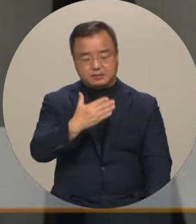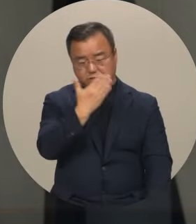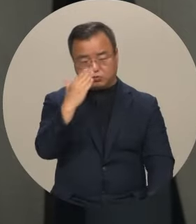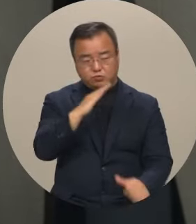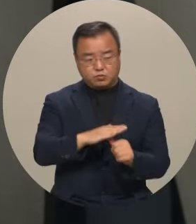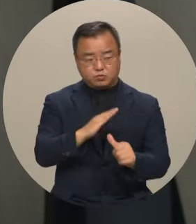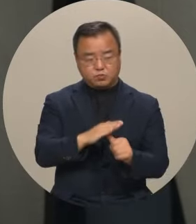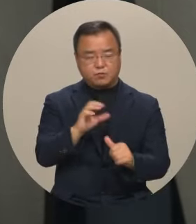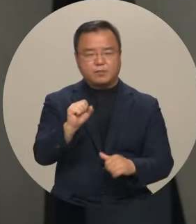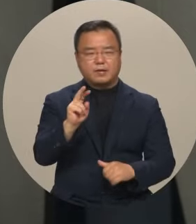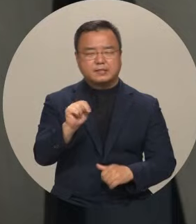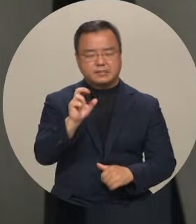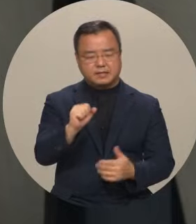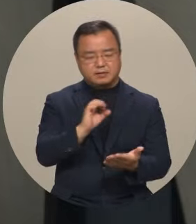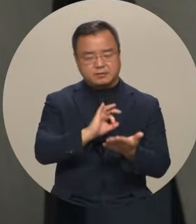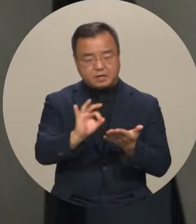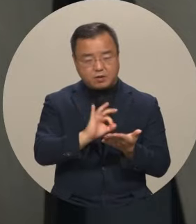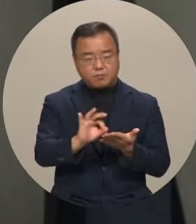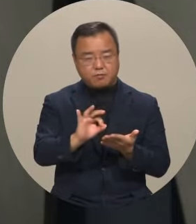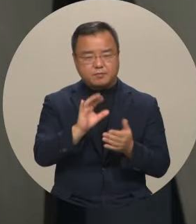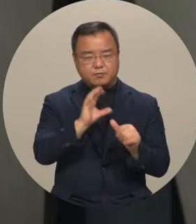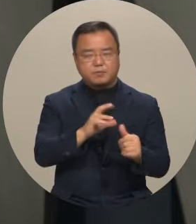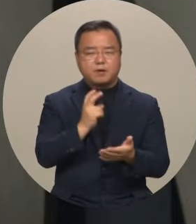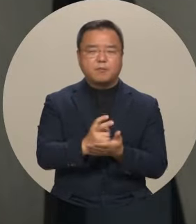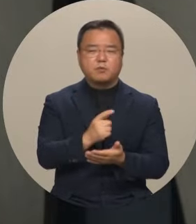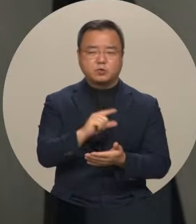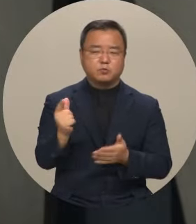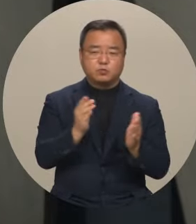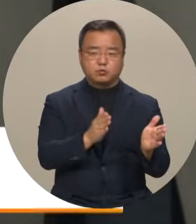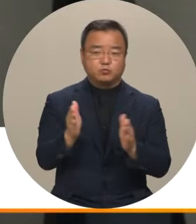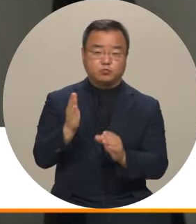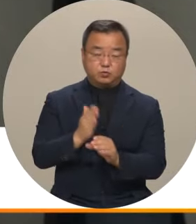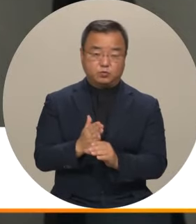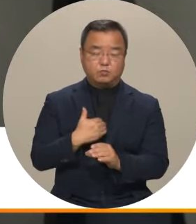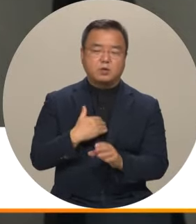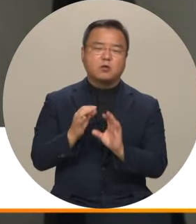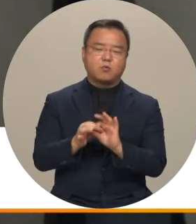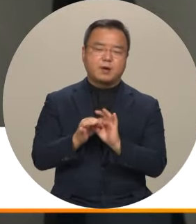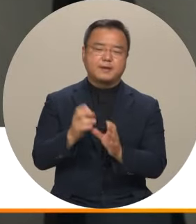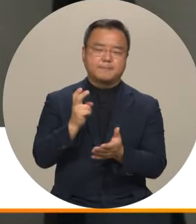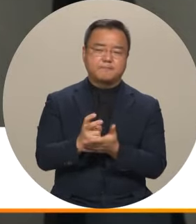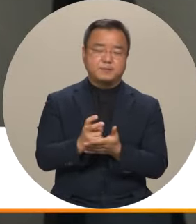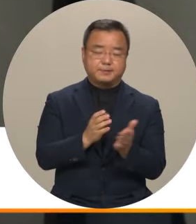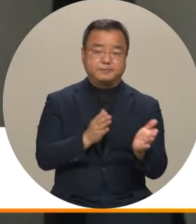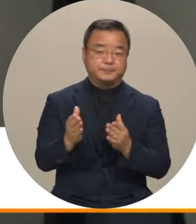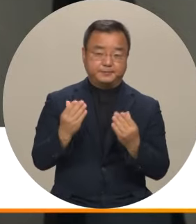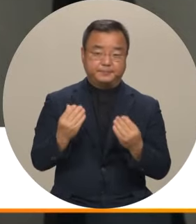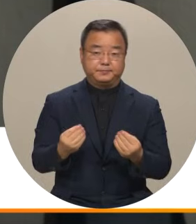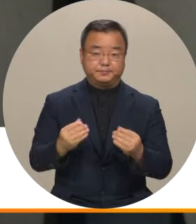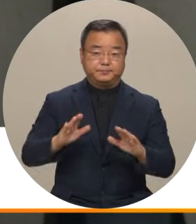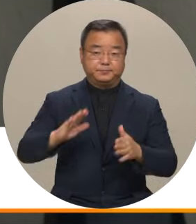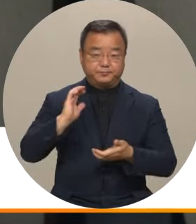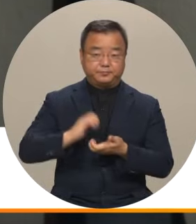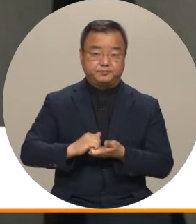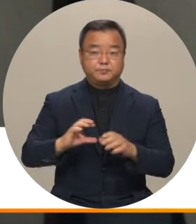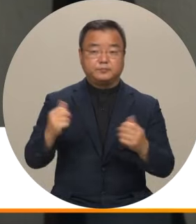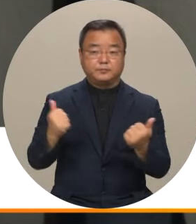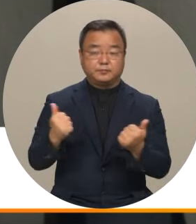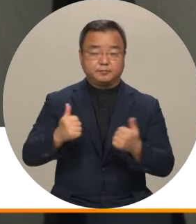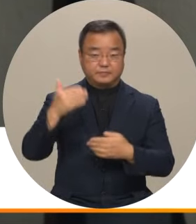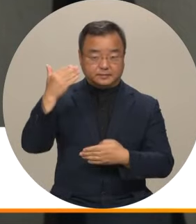심각하게 법과 제도를 만들기 시작하고 있습니다 저도 이거 관련된 법을 발휘했고 그래서 이번 정기 국회가 끝나기